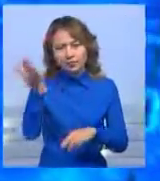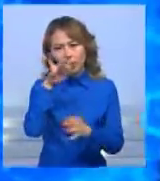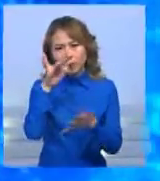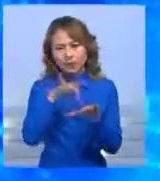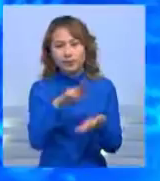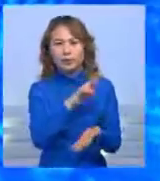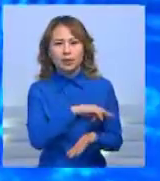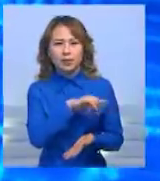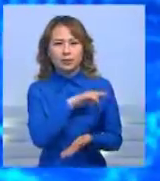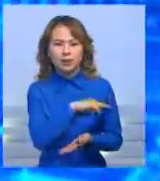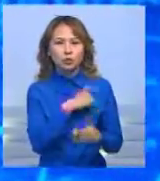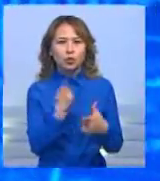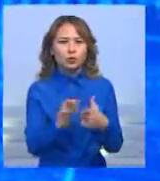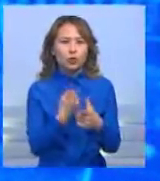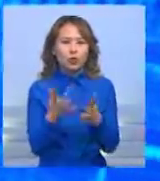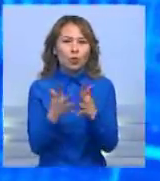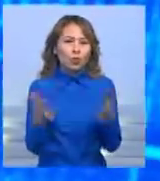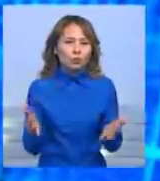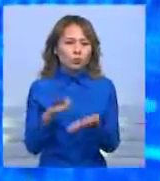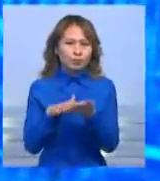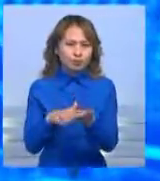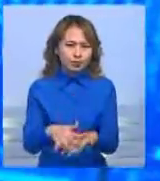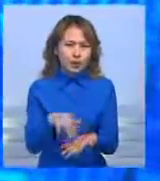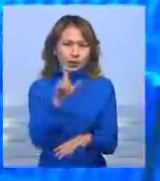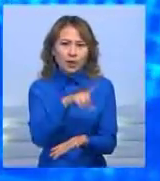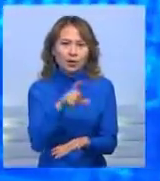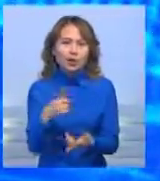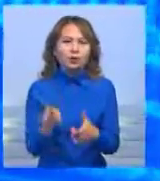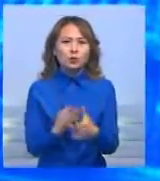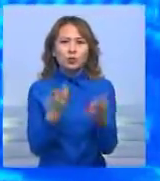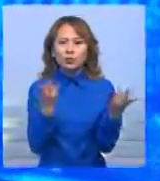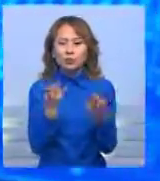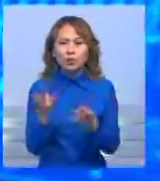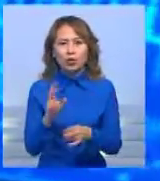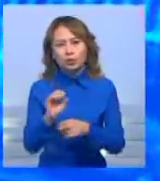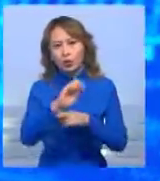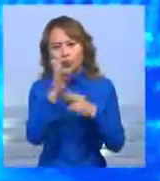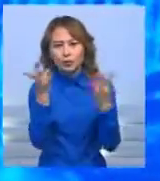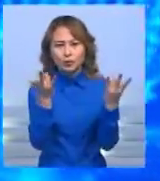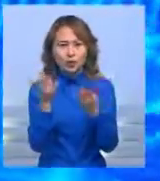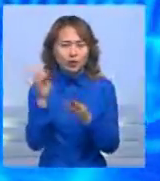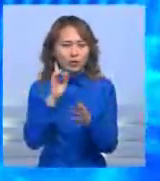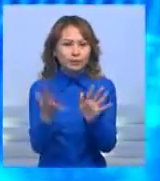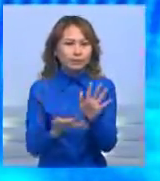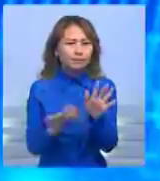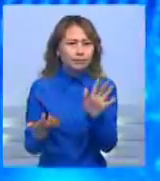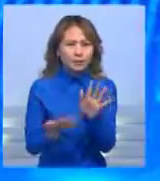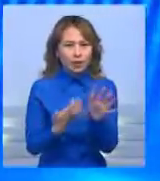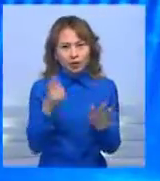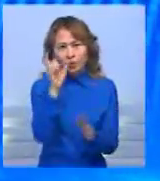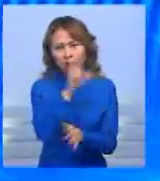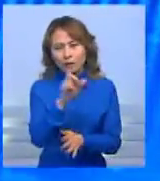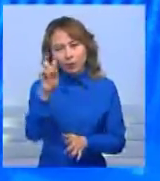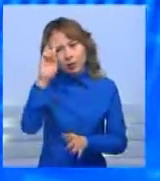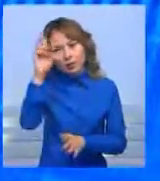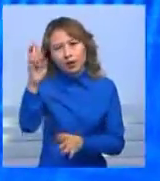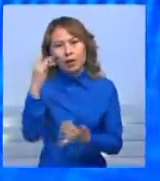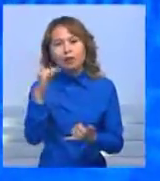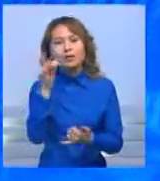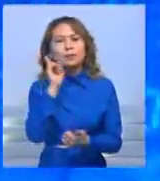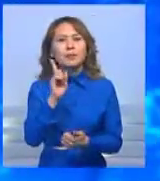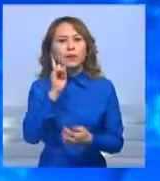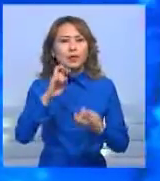әлеуметтік орталықтың қызметіне деген сұраныс жоғары. Әзірге арнайы мамандар мен қажетті құрал-жабдықтар жеткілікті. Жауапты мемлекеттік